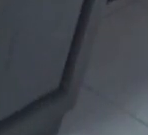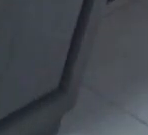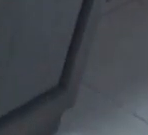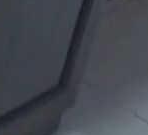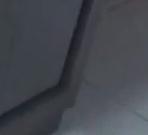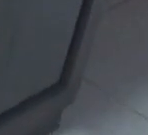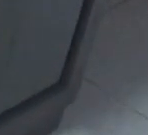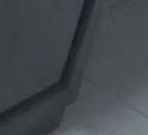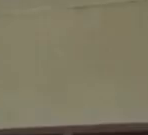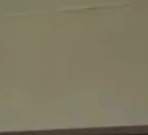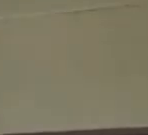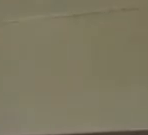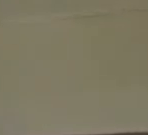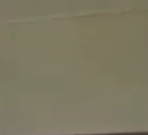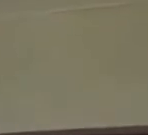11 Juli lalu.